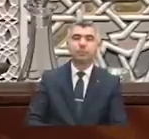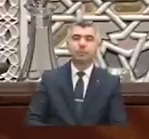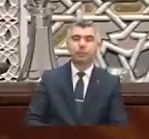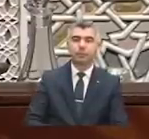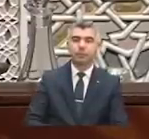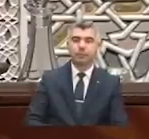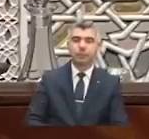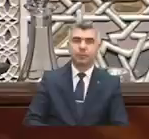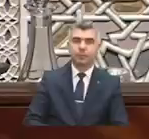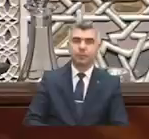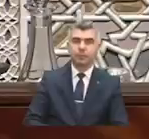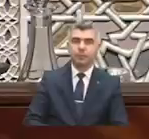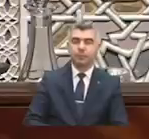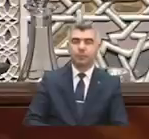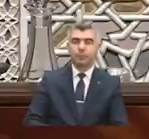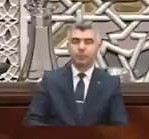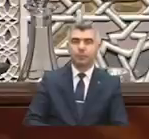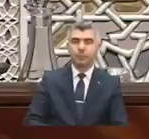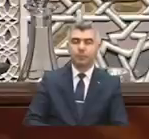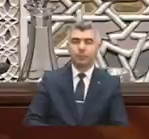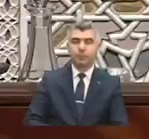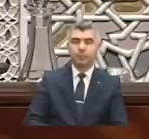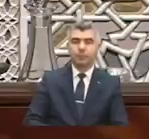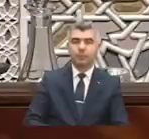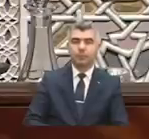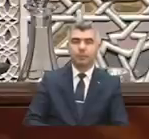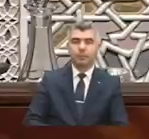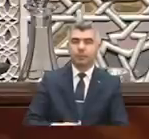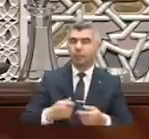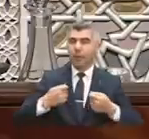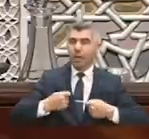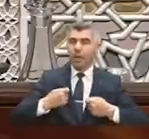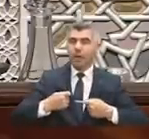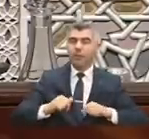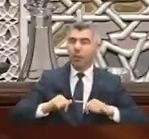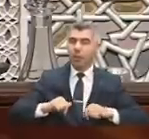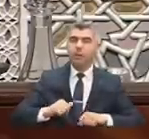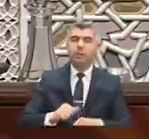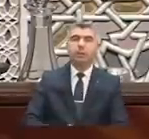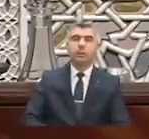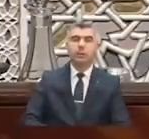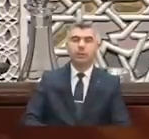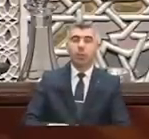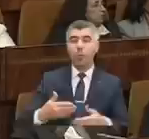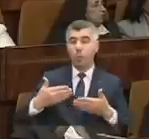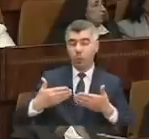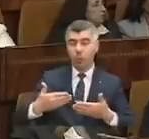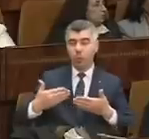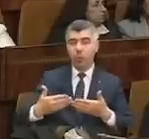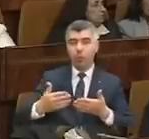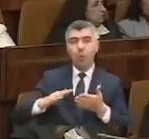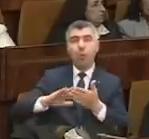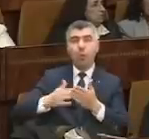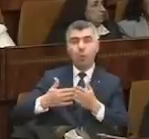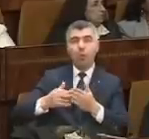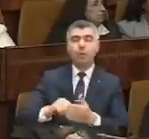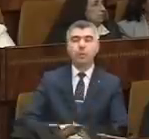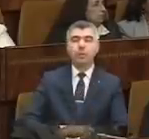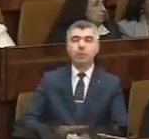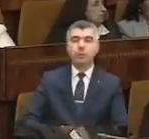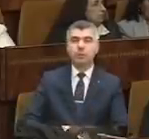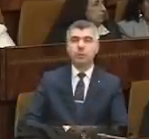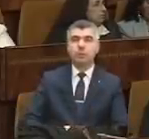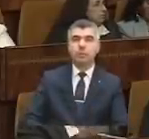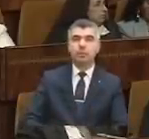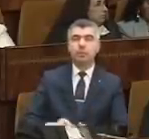تفضلوا سيدنا محترم السيد الرئيس السيد الوزير اليوم الكل كيجمع على